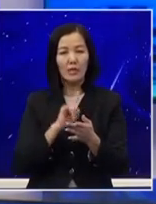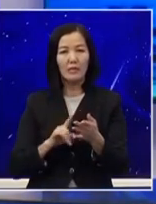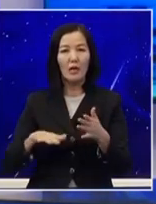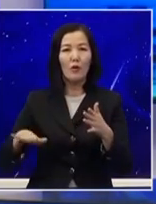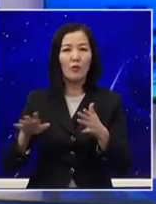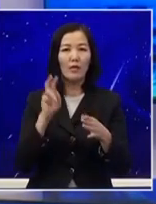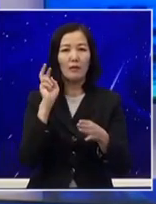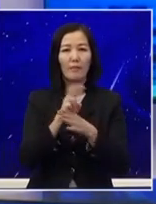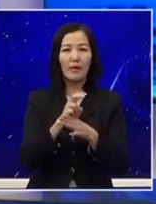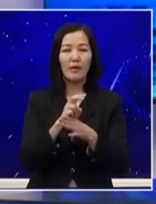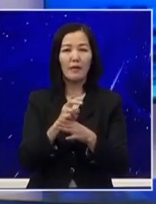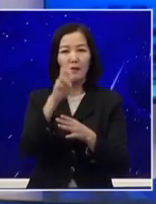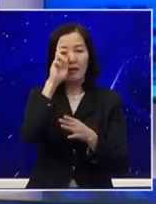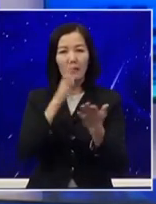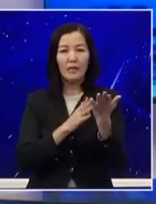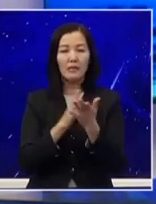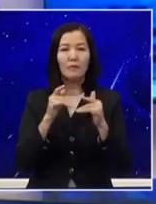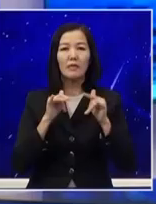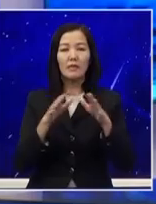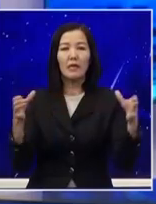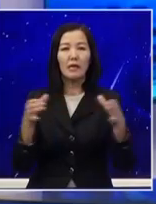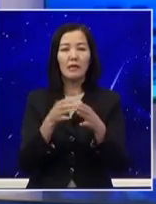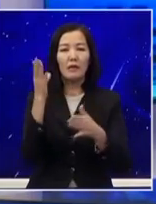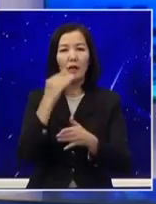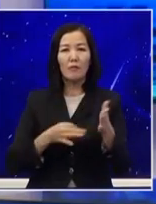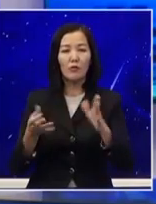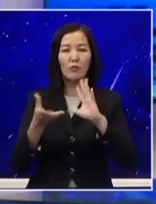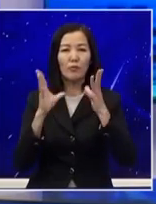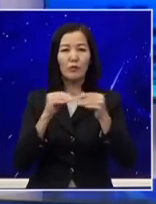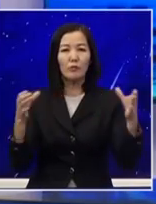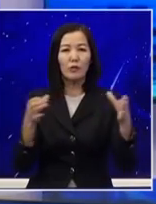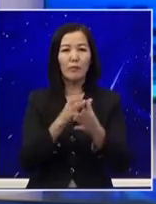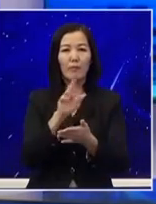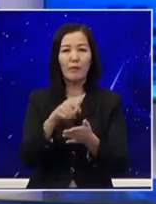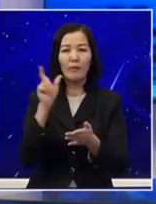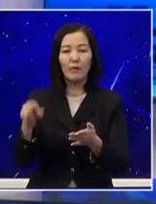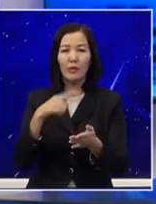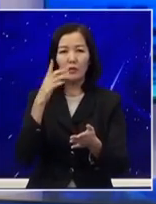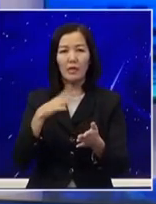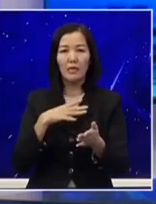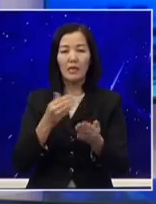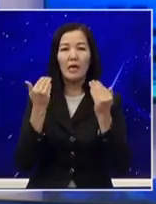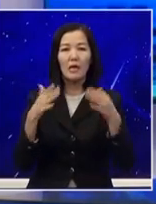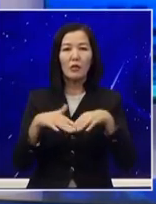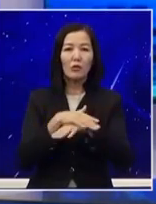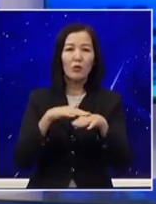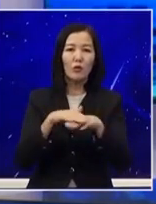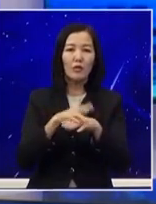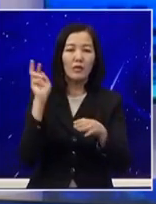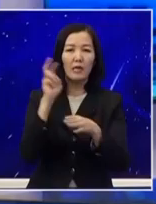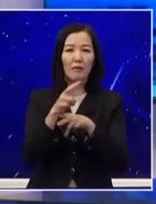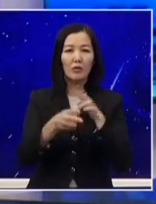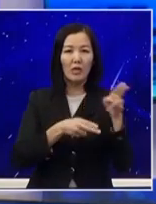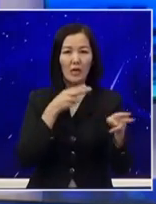арнайы сапарымен барған мемлекеттік қызмет істері агенттігі Алматы облысы бойынша департаментінің басшысы осылай деді. Енді тұрғындардан